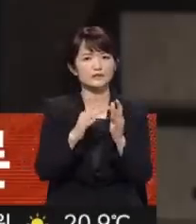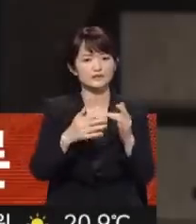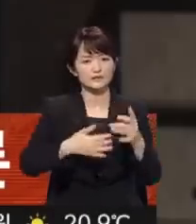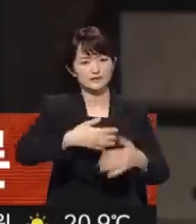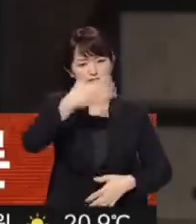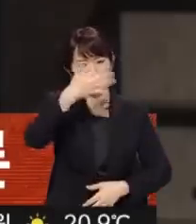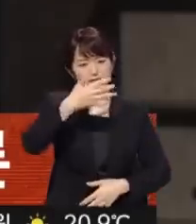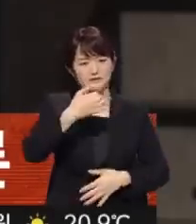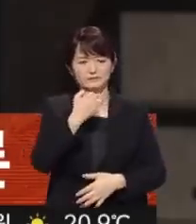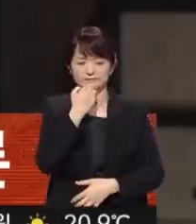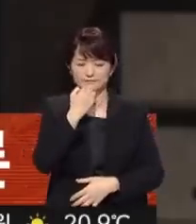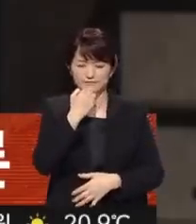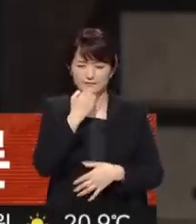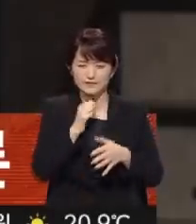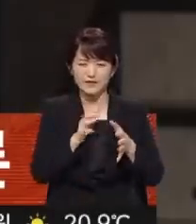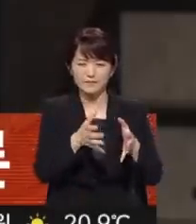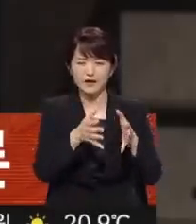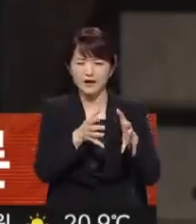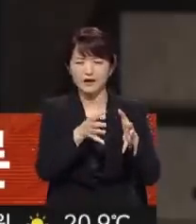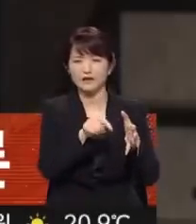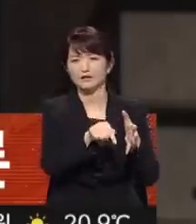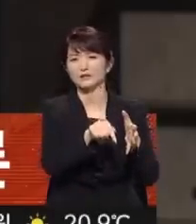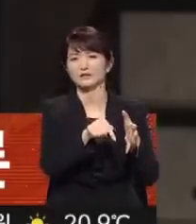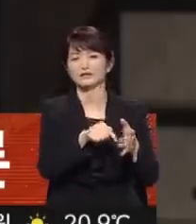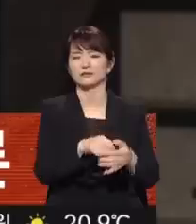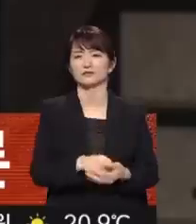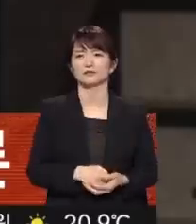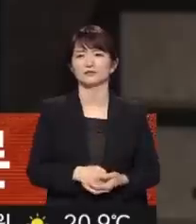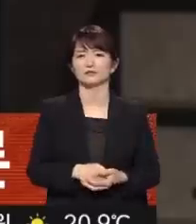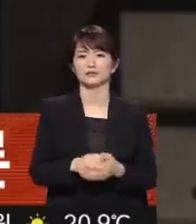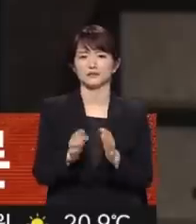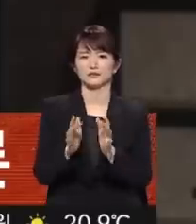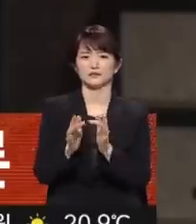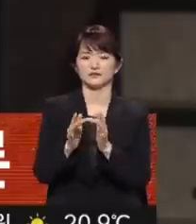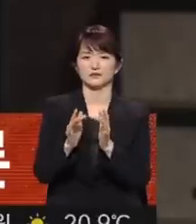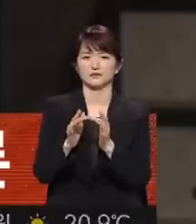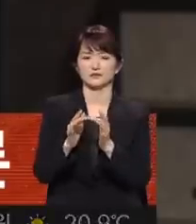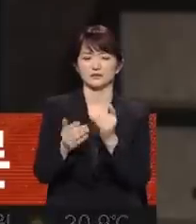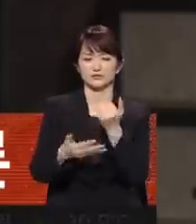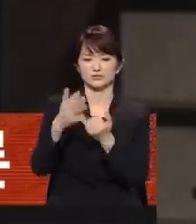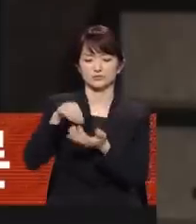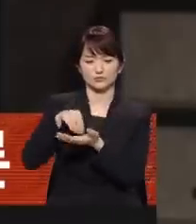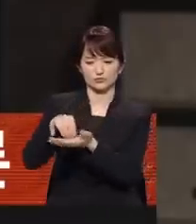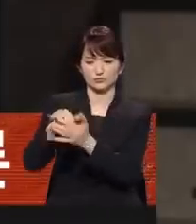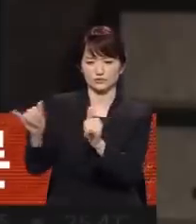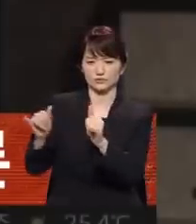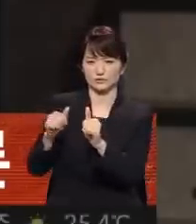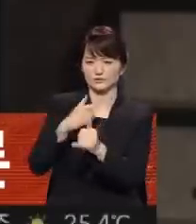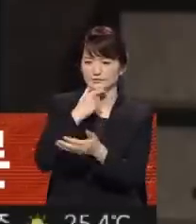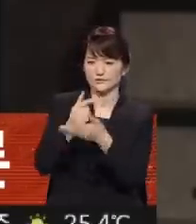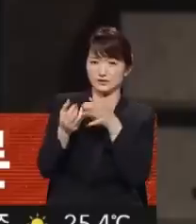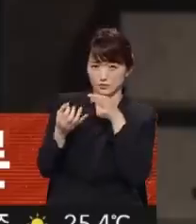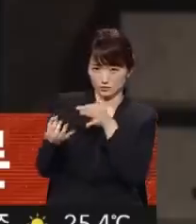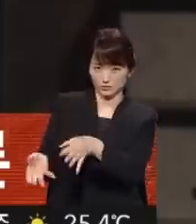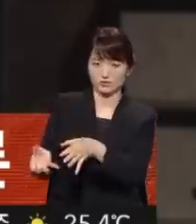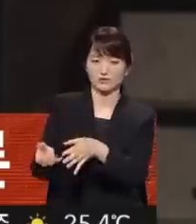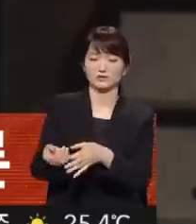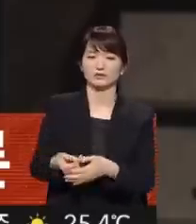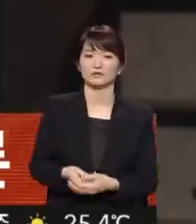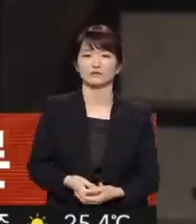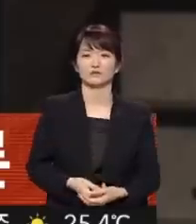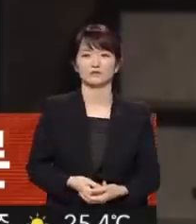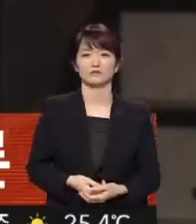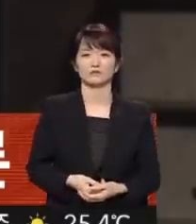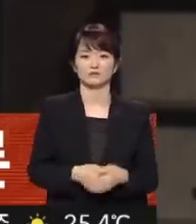웃고 떠들고 이렇게 하면서도 사실은 그 구독자들 갖다 속였다라고 하는 그런 그 측면. 그리고 이제